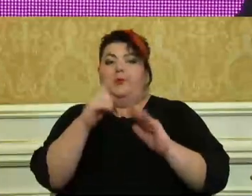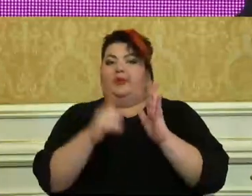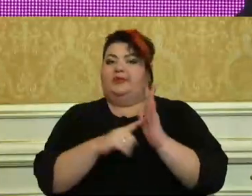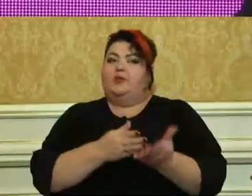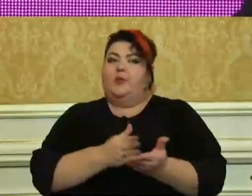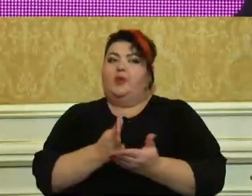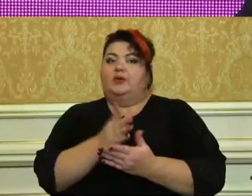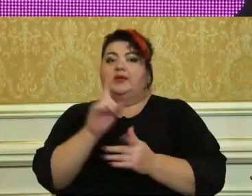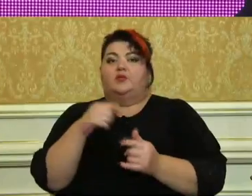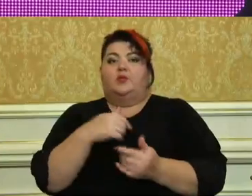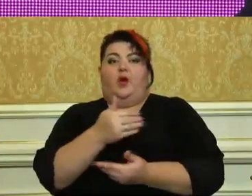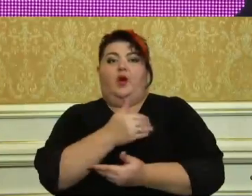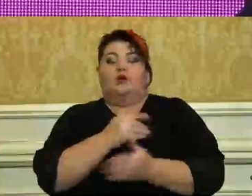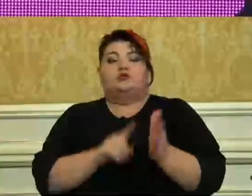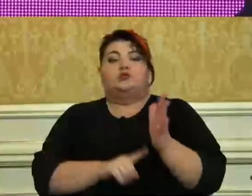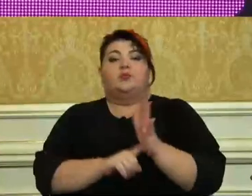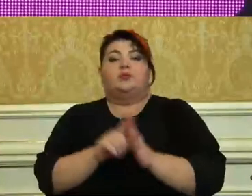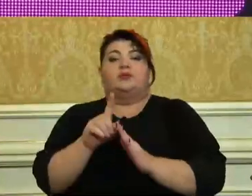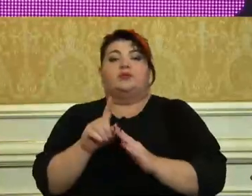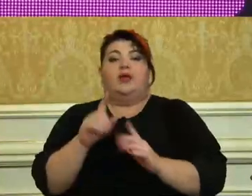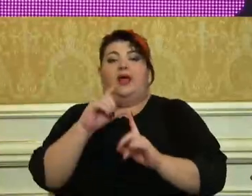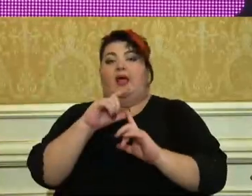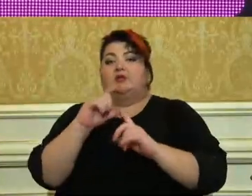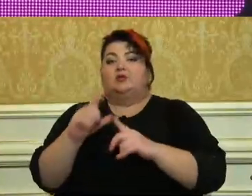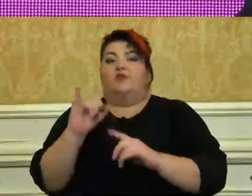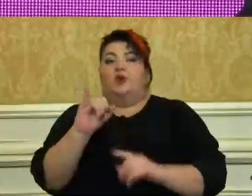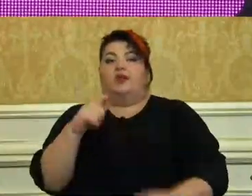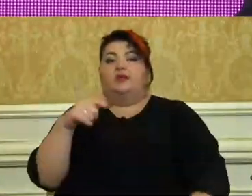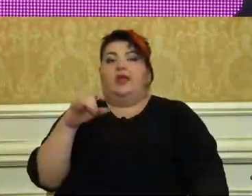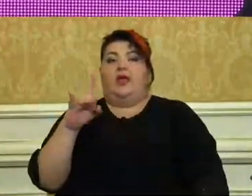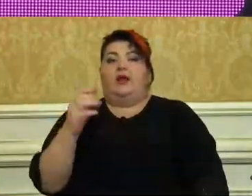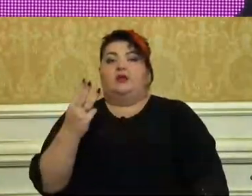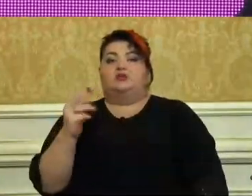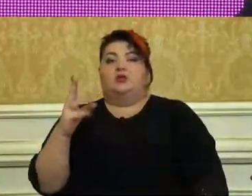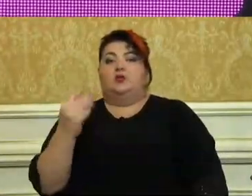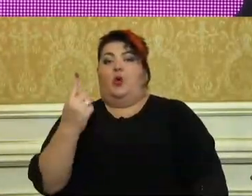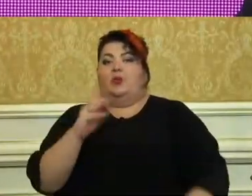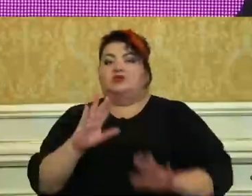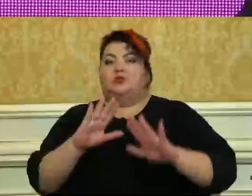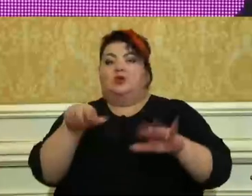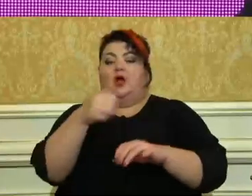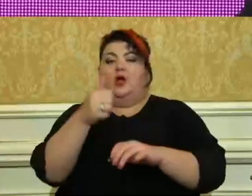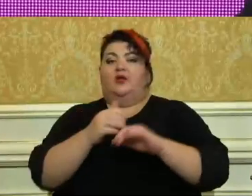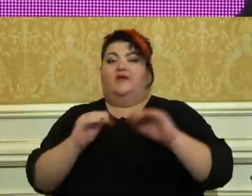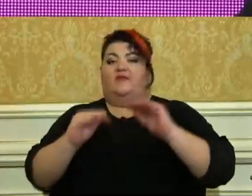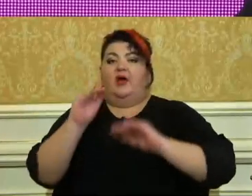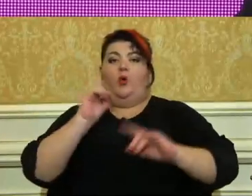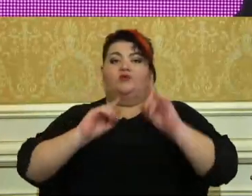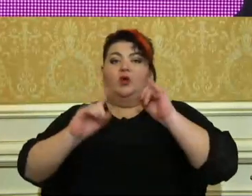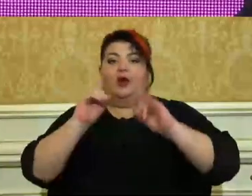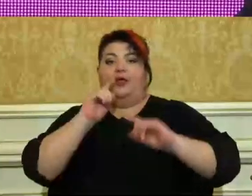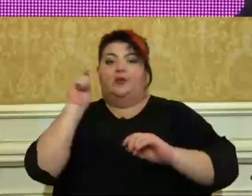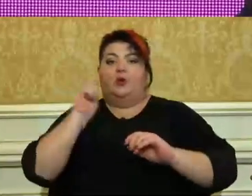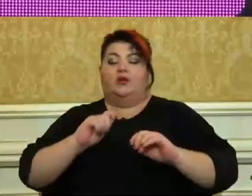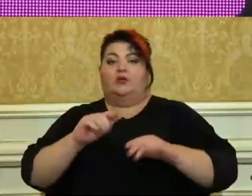talk about politics. And I would like to give the word to Irina Geращенко, First Deputy Speaker of the Parliament of Ukraine and